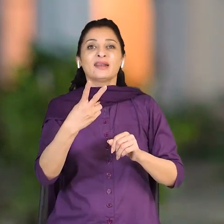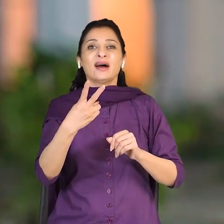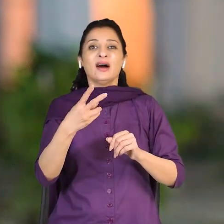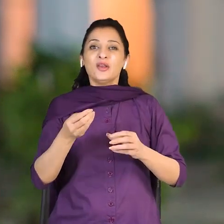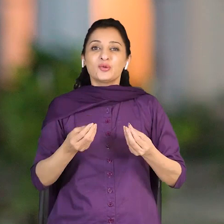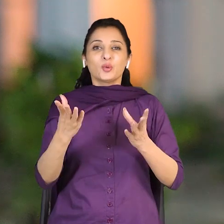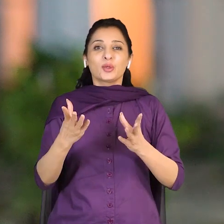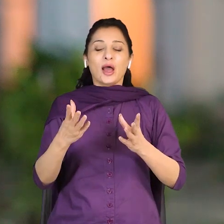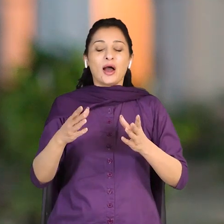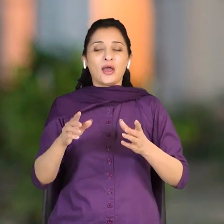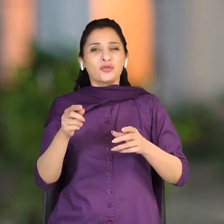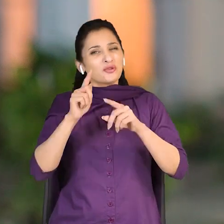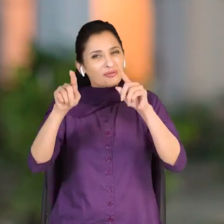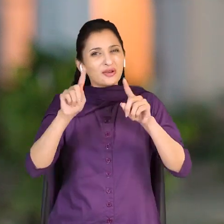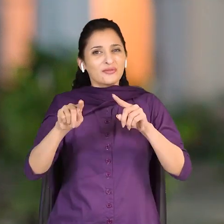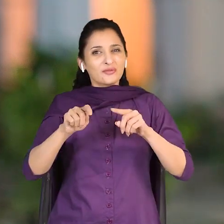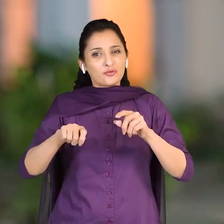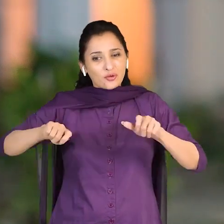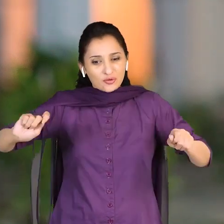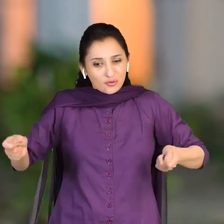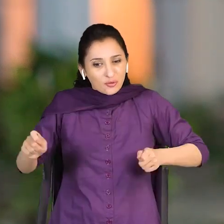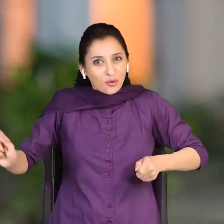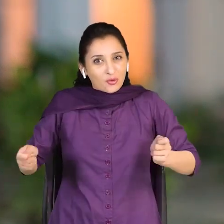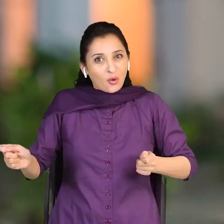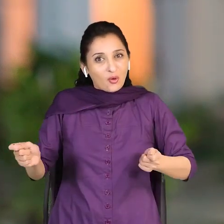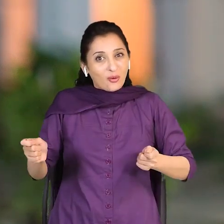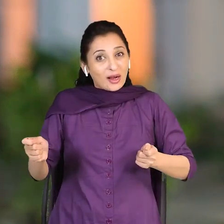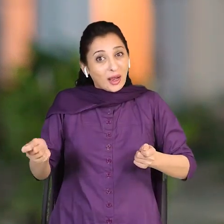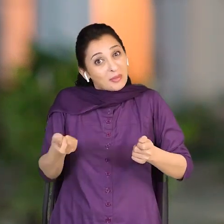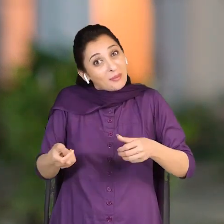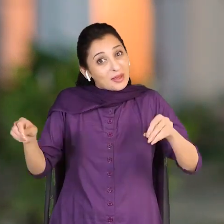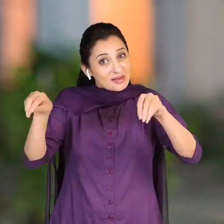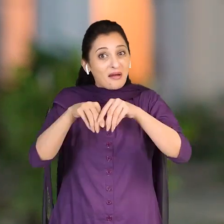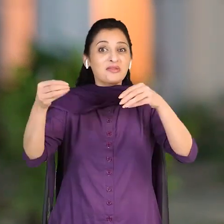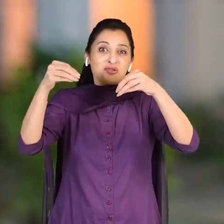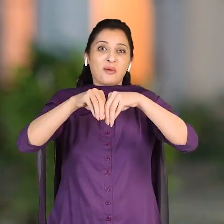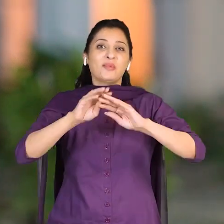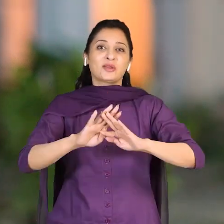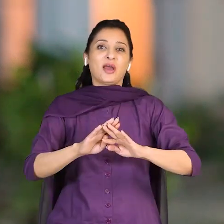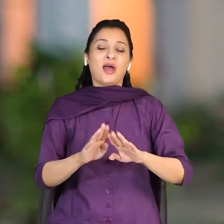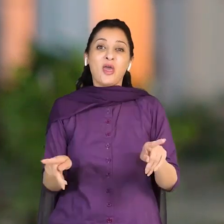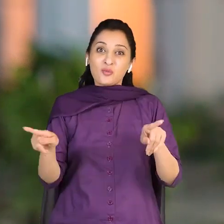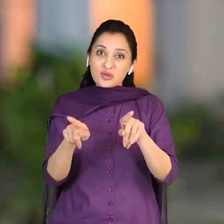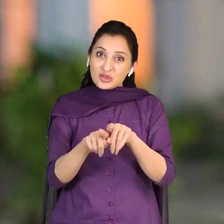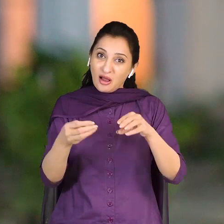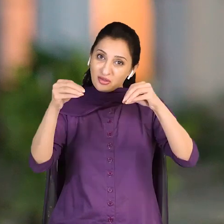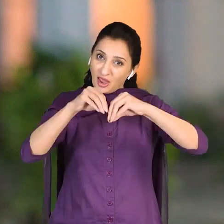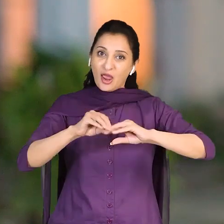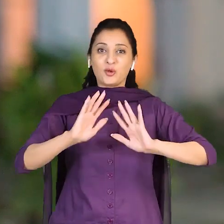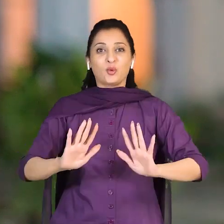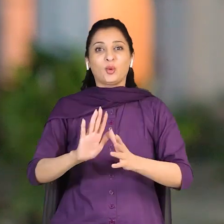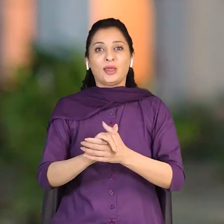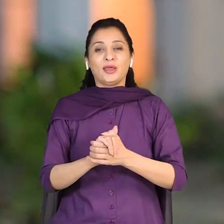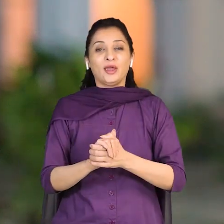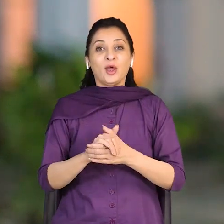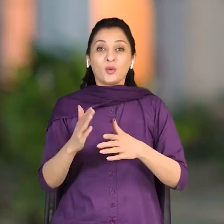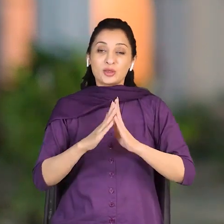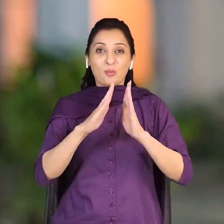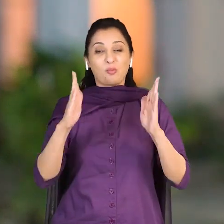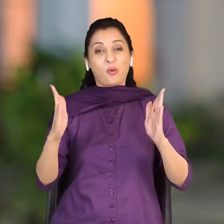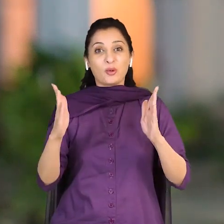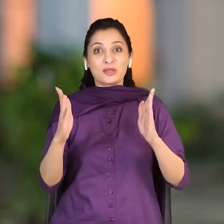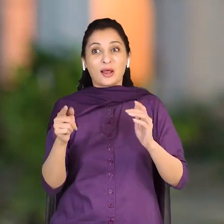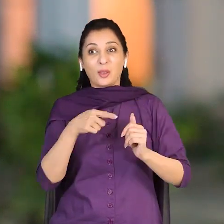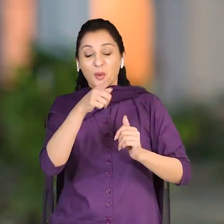और आर्टिस्ट हैं जो कि बिल्कुल फेड आउट हो रहे थे। उनको हम लोगों ने इन टूर्स में ऐड किया है। सो उससे